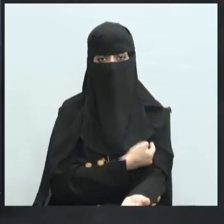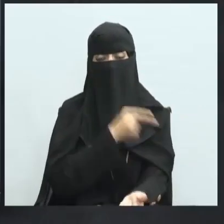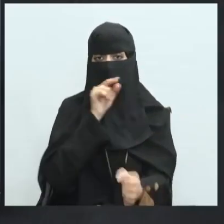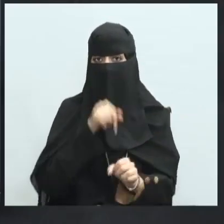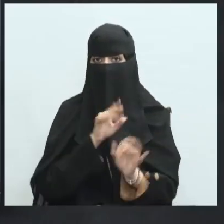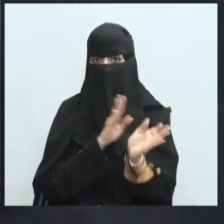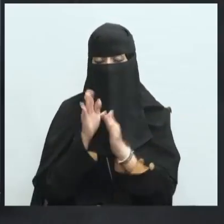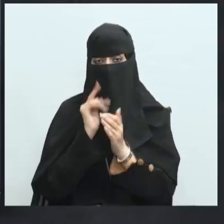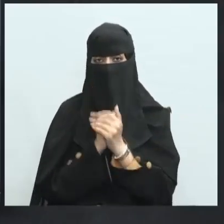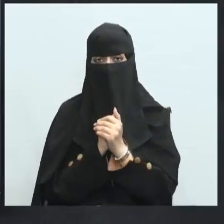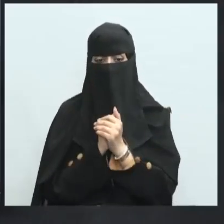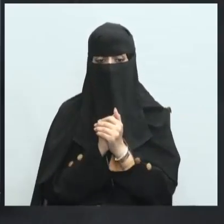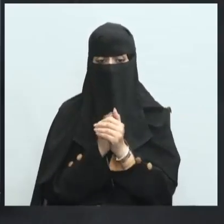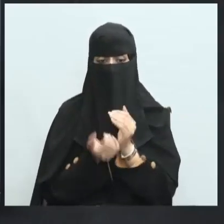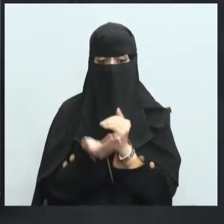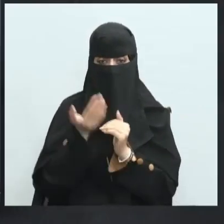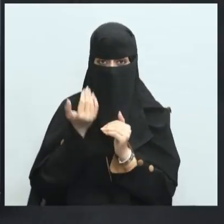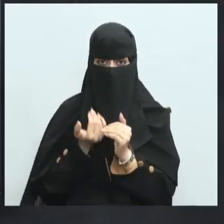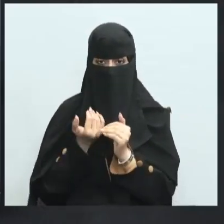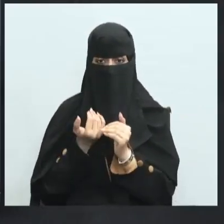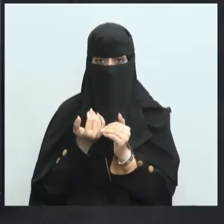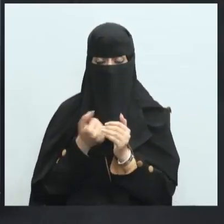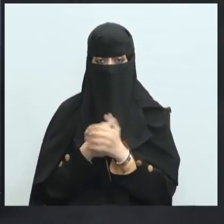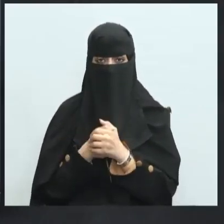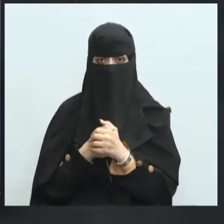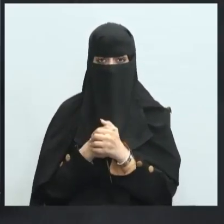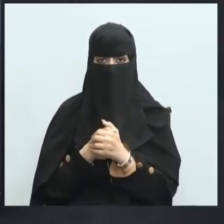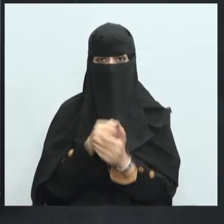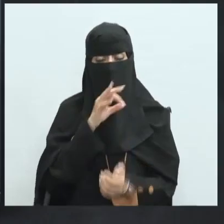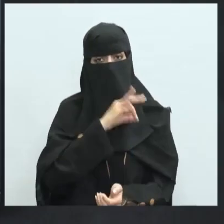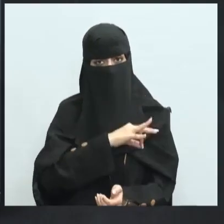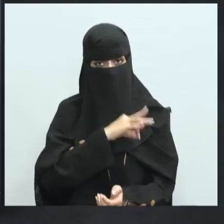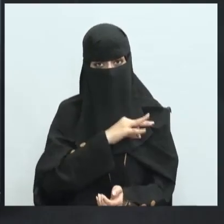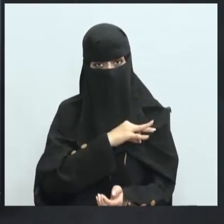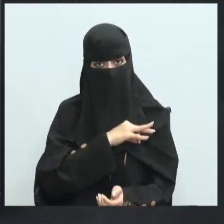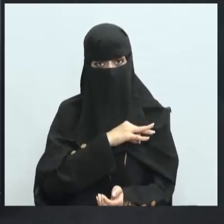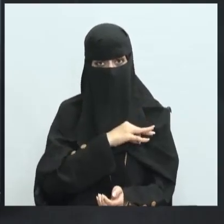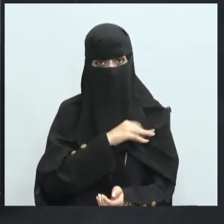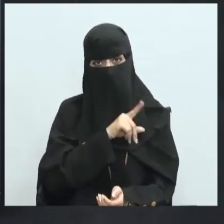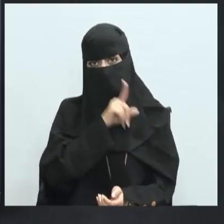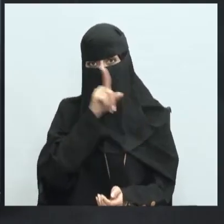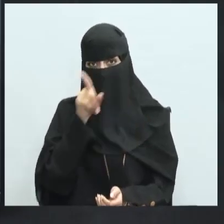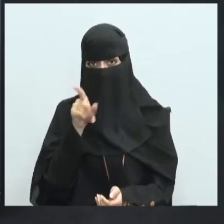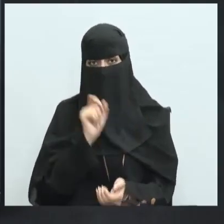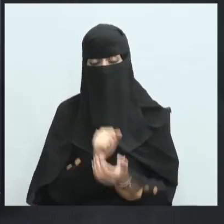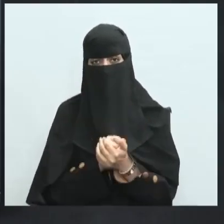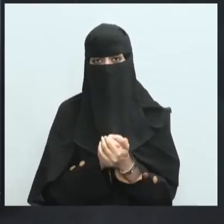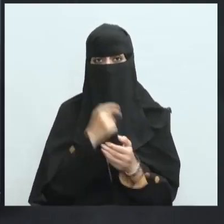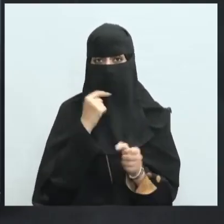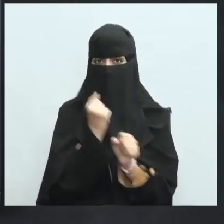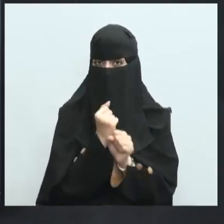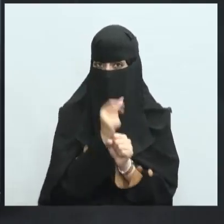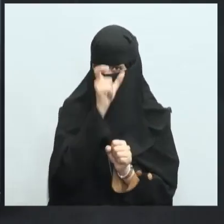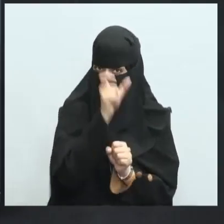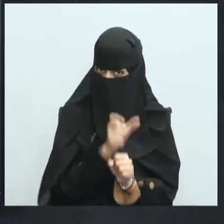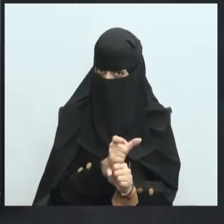ان ذلك يعود ب الفائده ل الموظف اولا